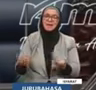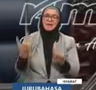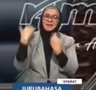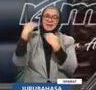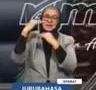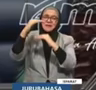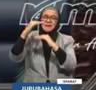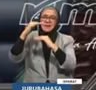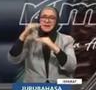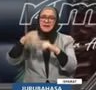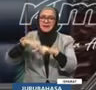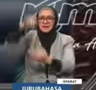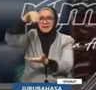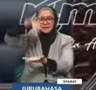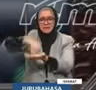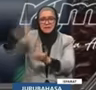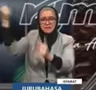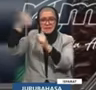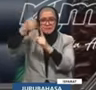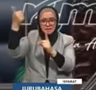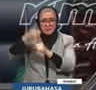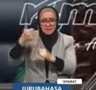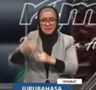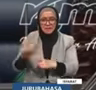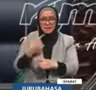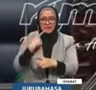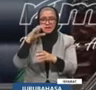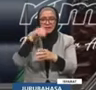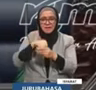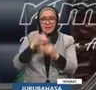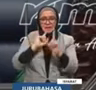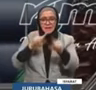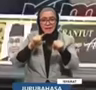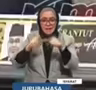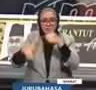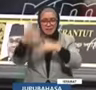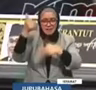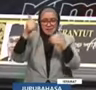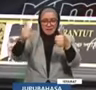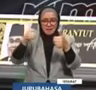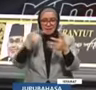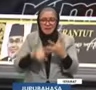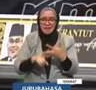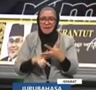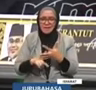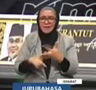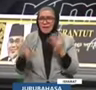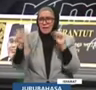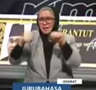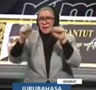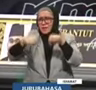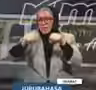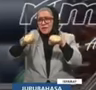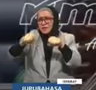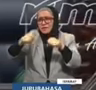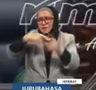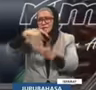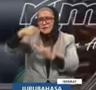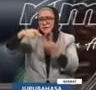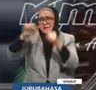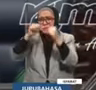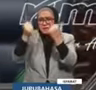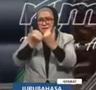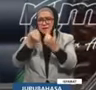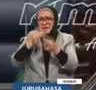sentences yang telah saya maksudkan dalam menjawabkan asal saya tetapi juga diantara ijc agency dan